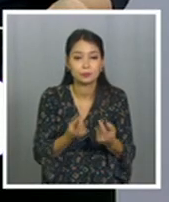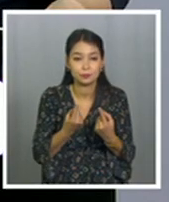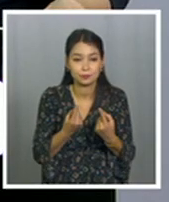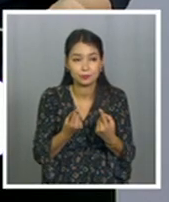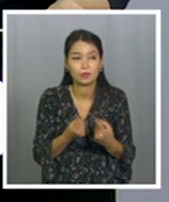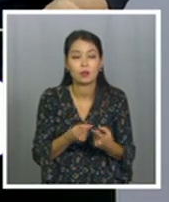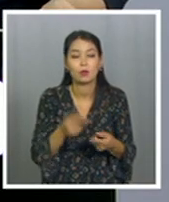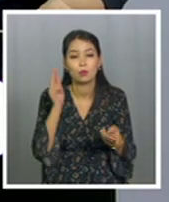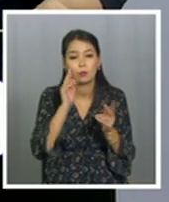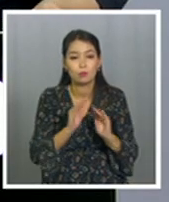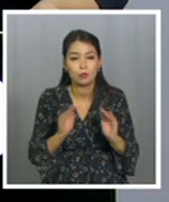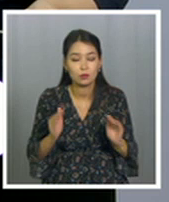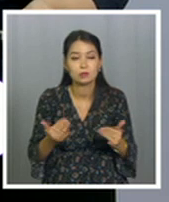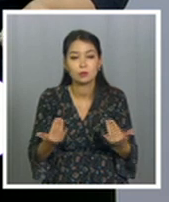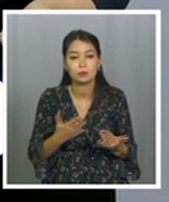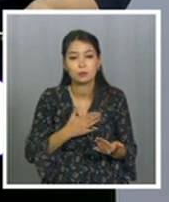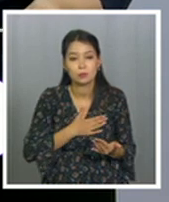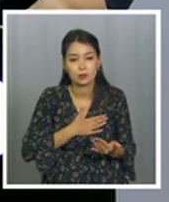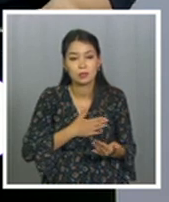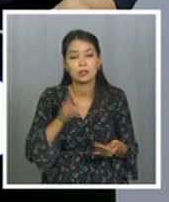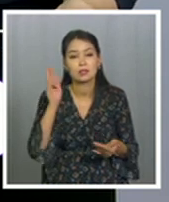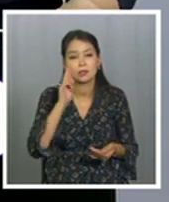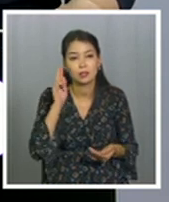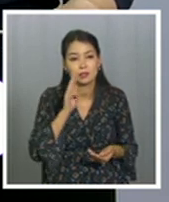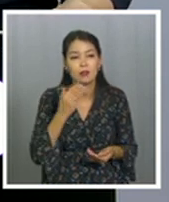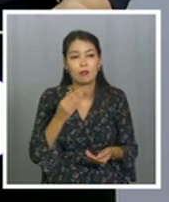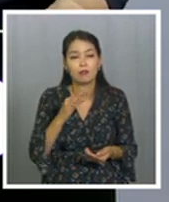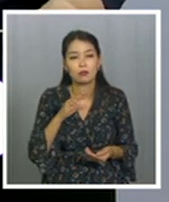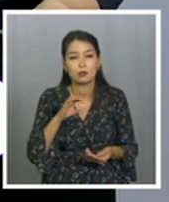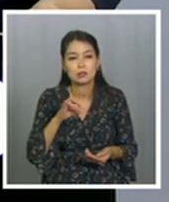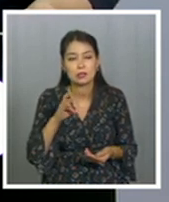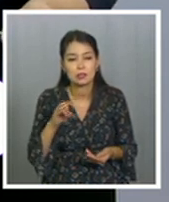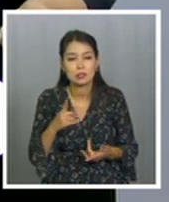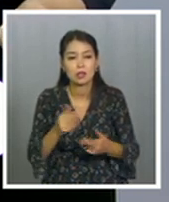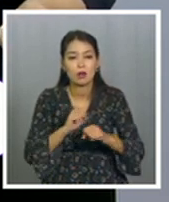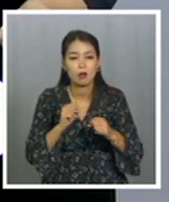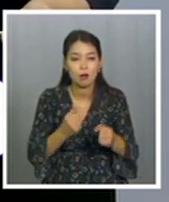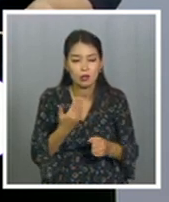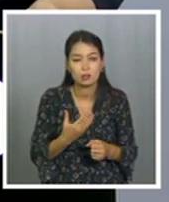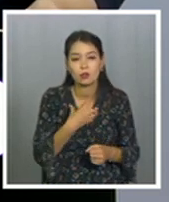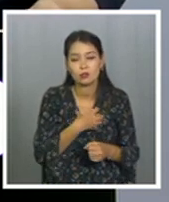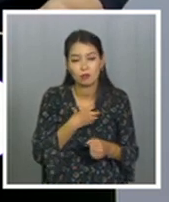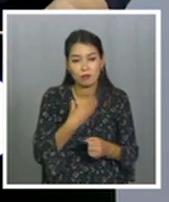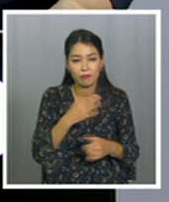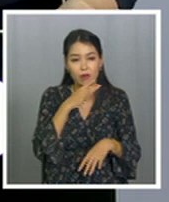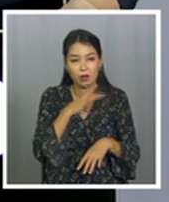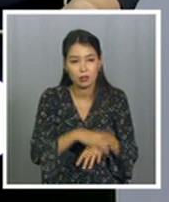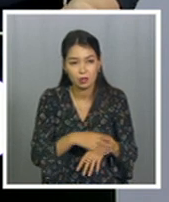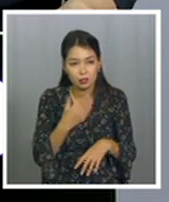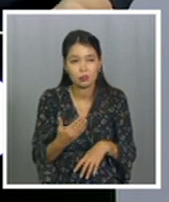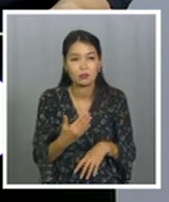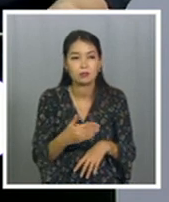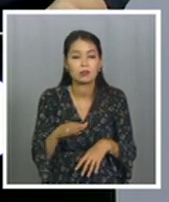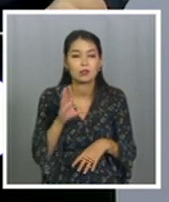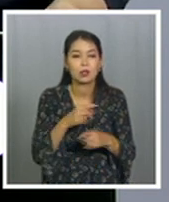Оқушылар, сонымен біз бүгінгі сабағымызда фотосинтездің жылдамдығына әсер ететін факторлар мен шектеуші